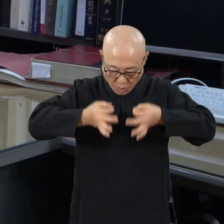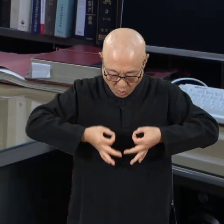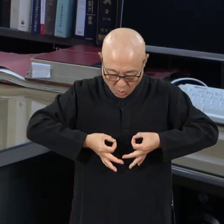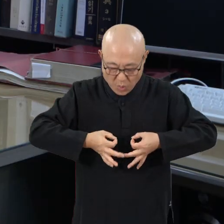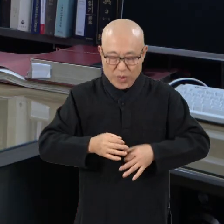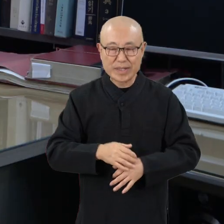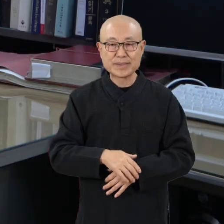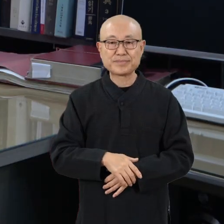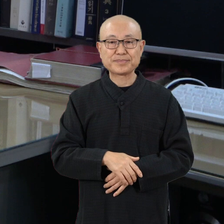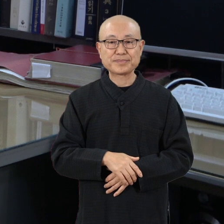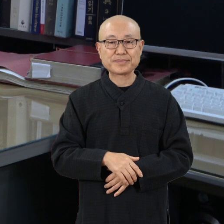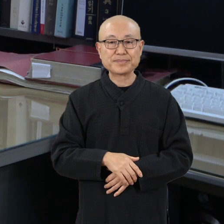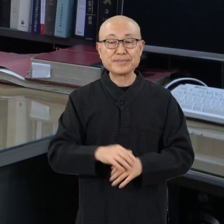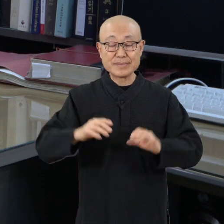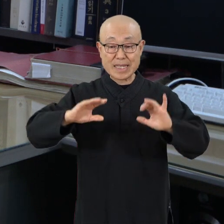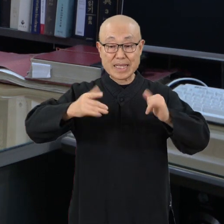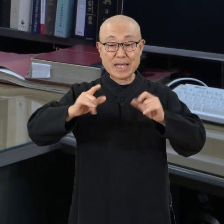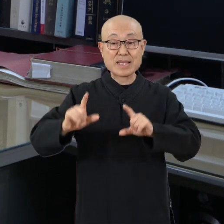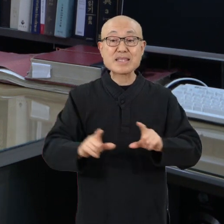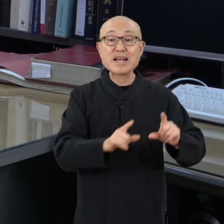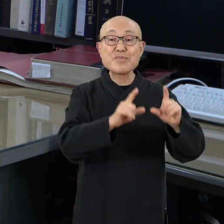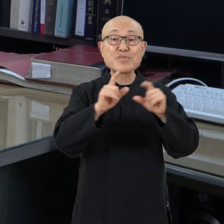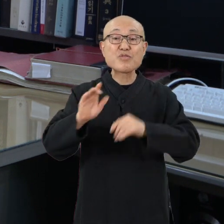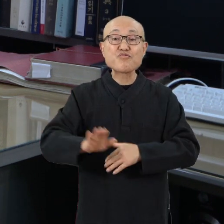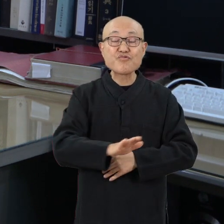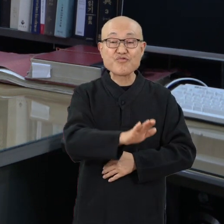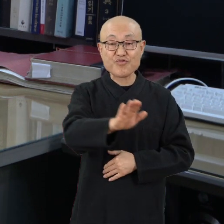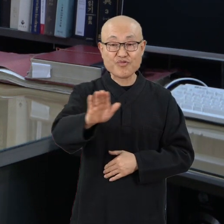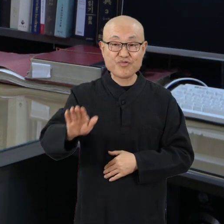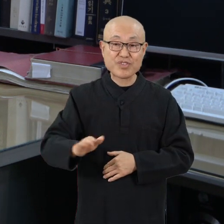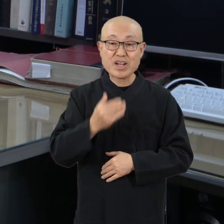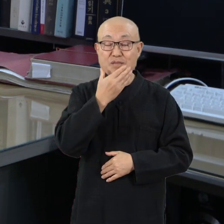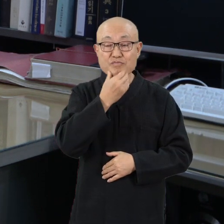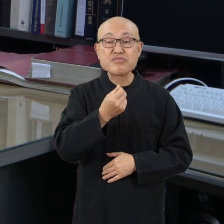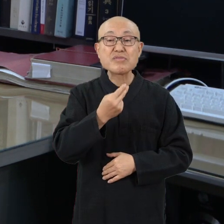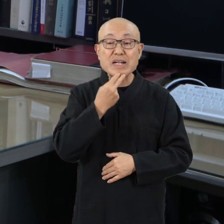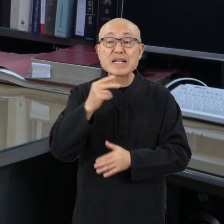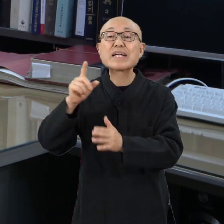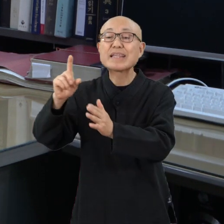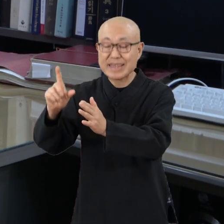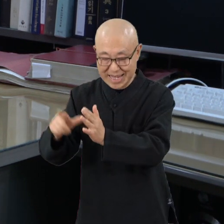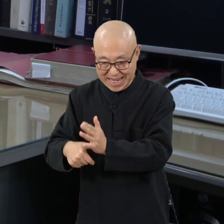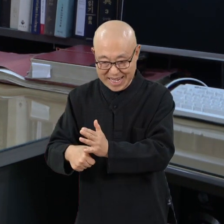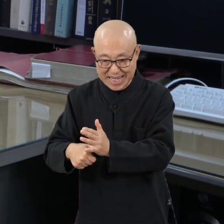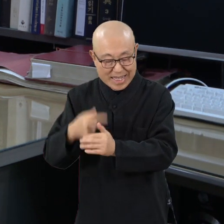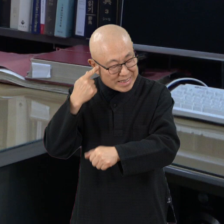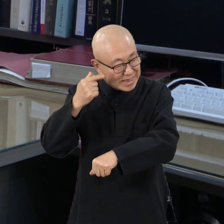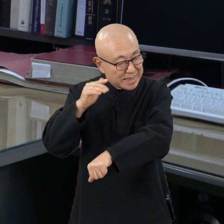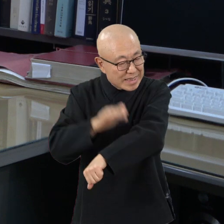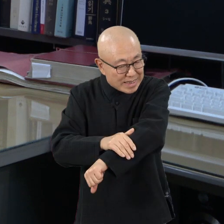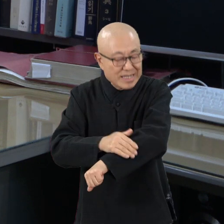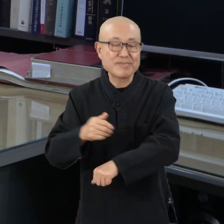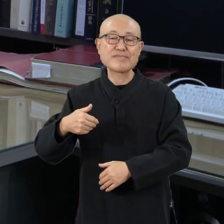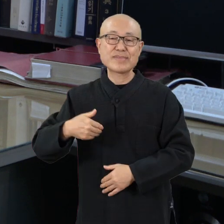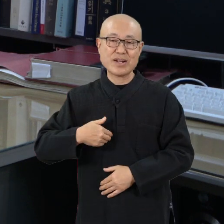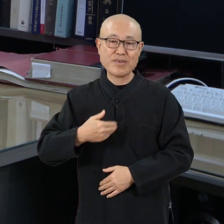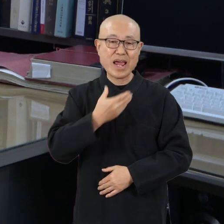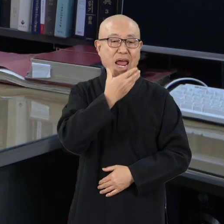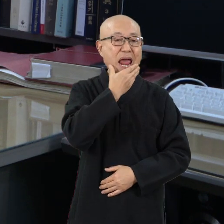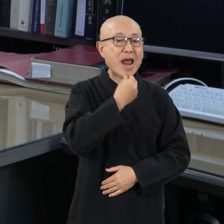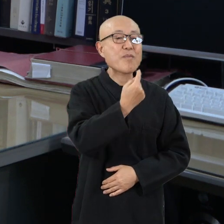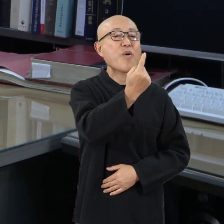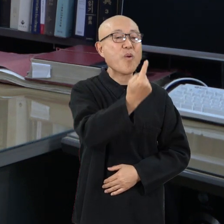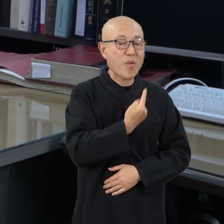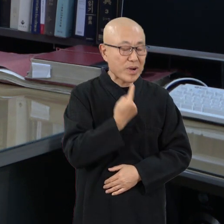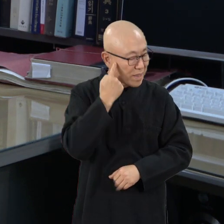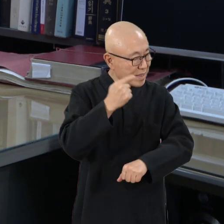거예요. 그래서 세상을 살면서 우리는 불행할 때도 지혜로워야 되고 행복할